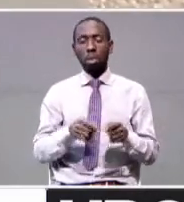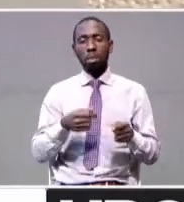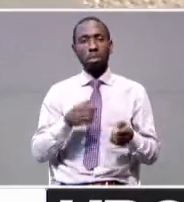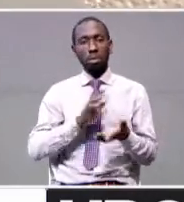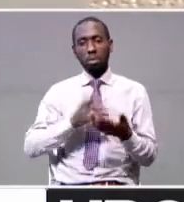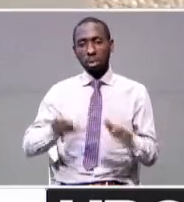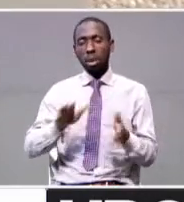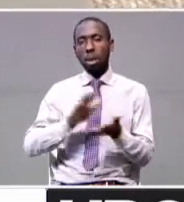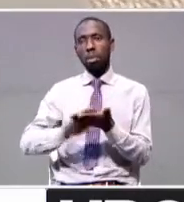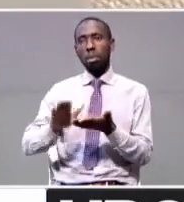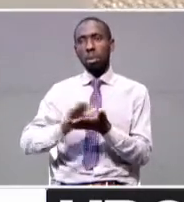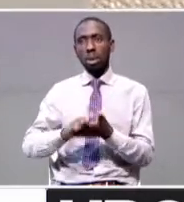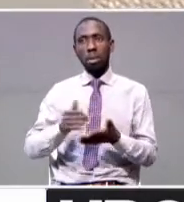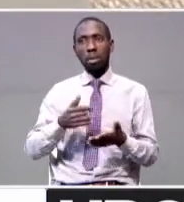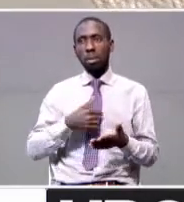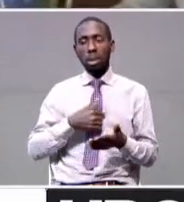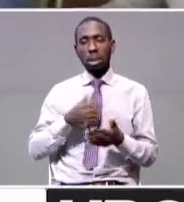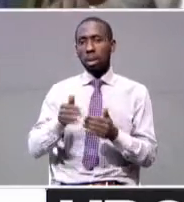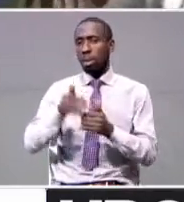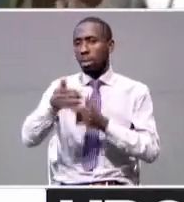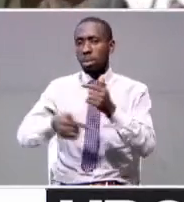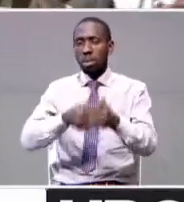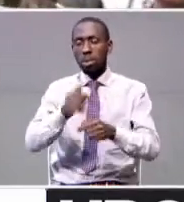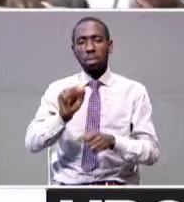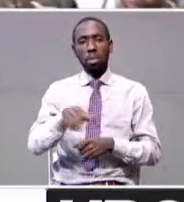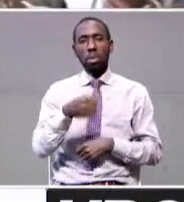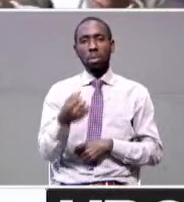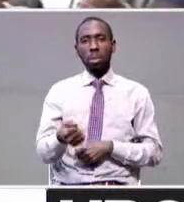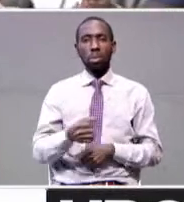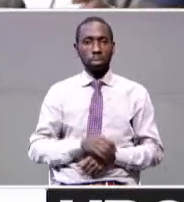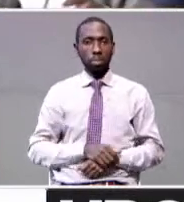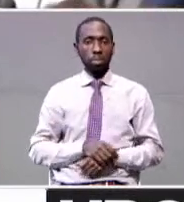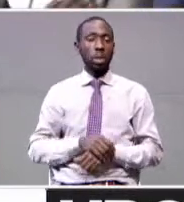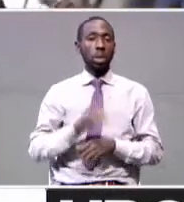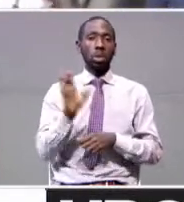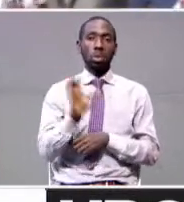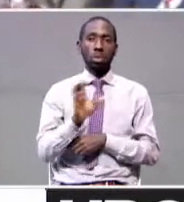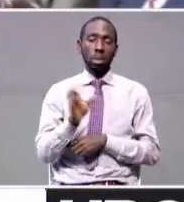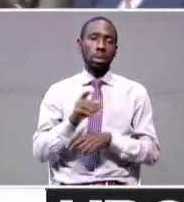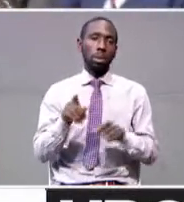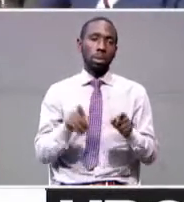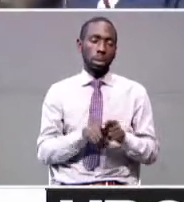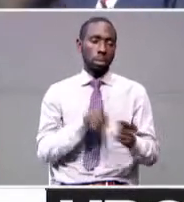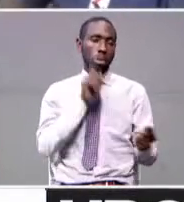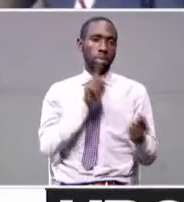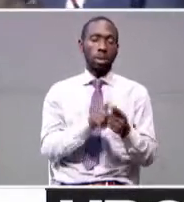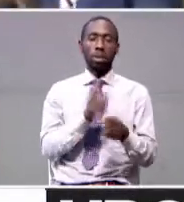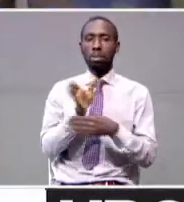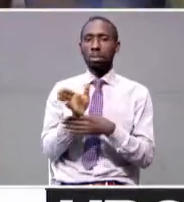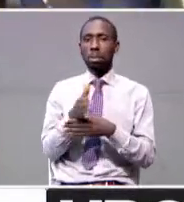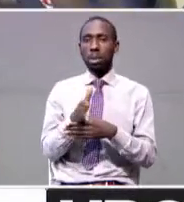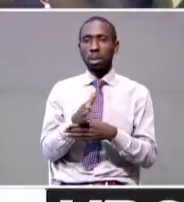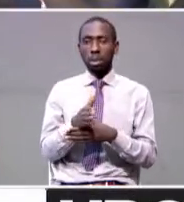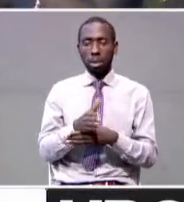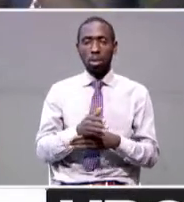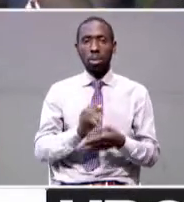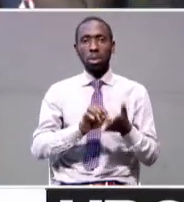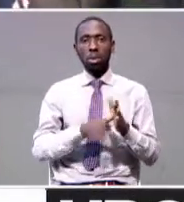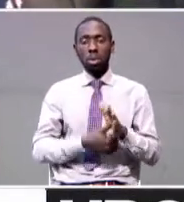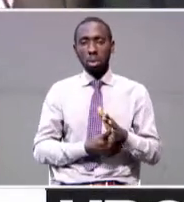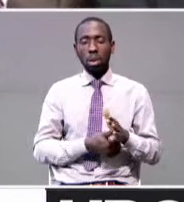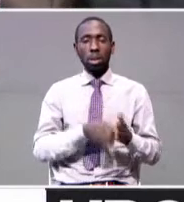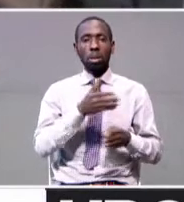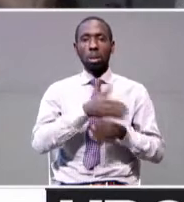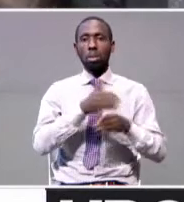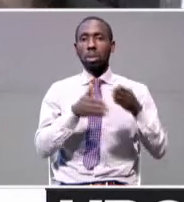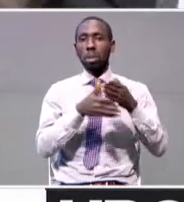apology. Tetuyinza kitwala kusukka wano. Akakiiko ke kamu obudde bwonna kaakusisinkana minisita omubeezi ow'ensonga